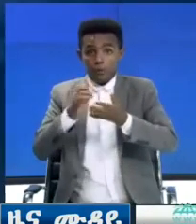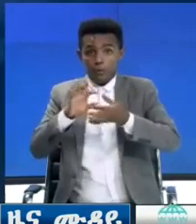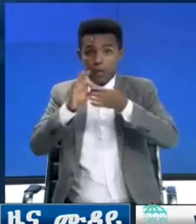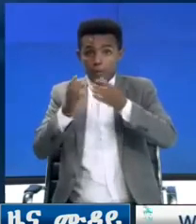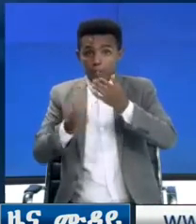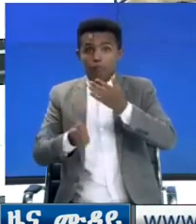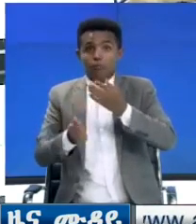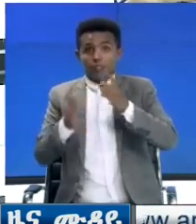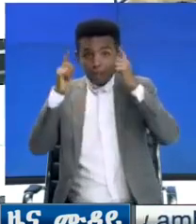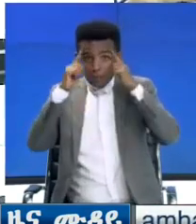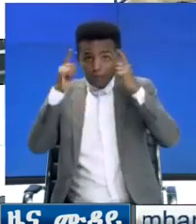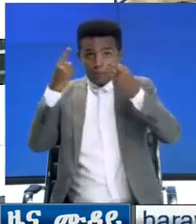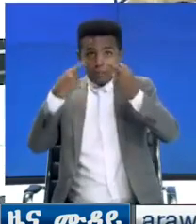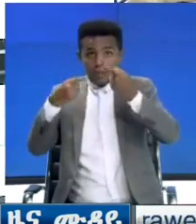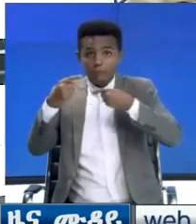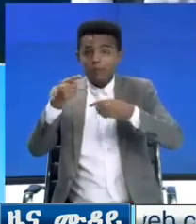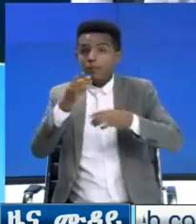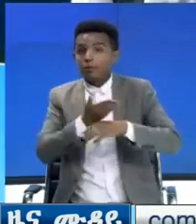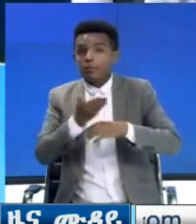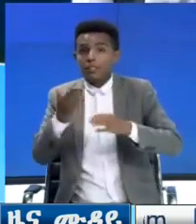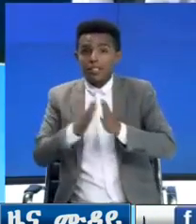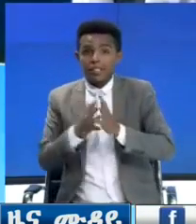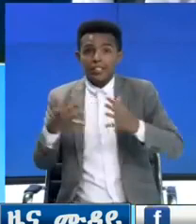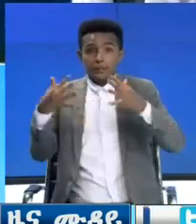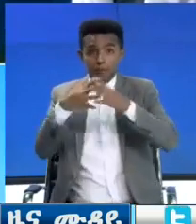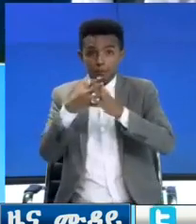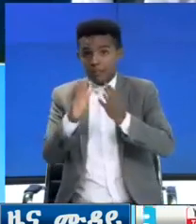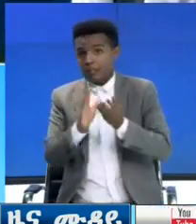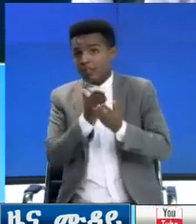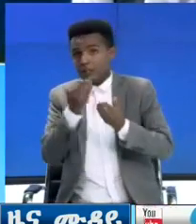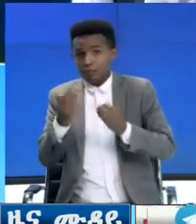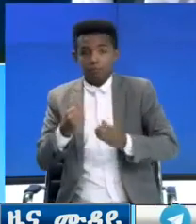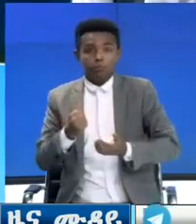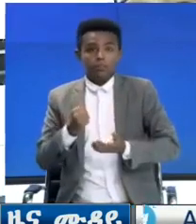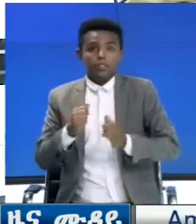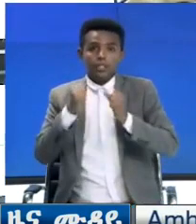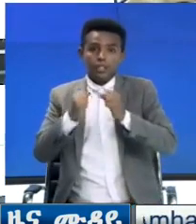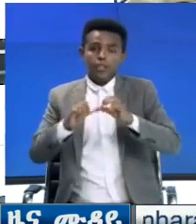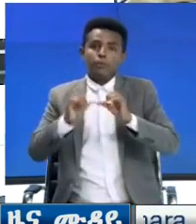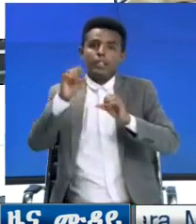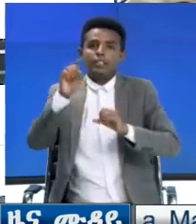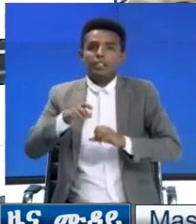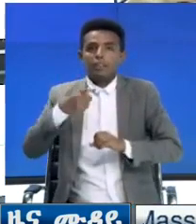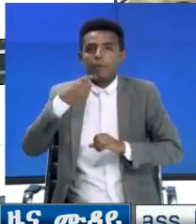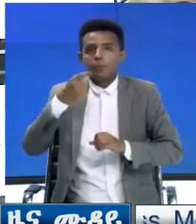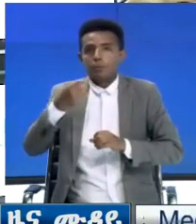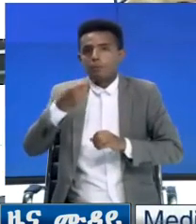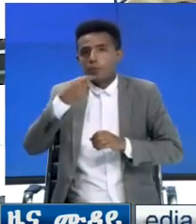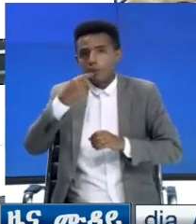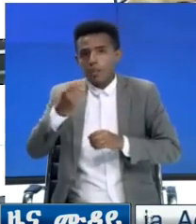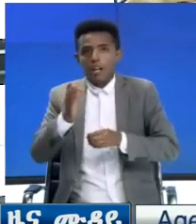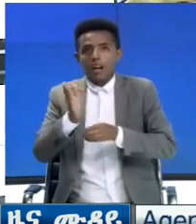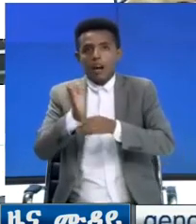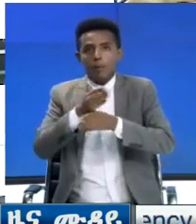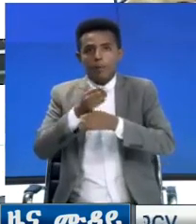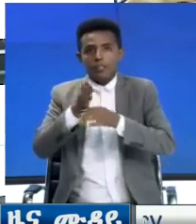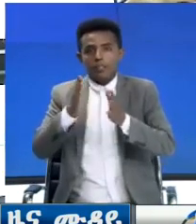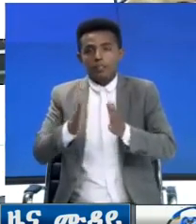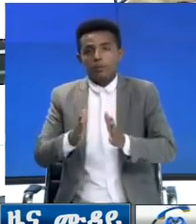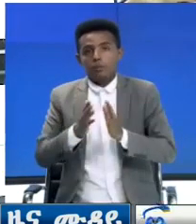በኢትዮጵያ እየተወሰዱ ያሉ የትብብር እርምጃዎች ተጠናክረው መቀጠል አለባቸውም ብለዋል አምባሳደሯ። በዚህ ፍጥነት እያስገመገመ በሄደ